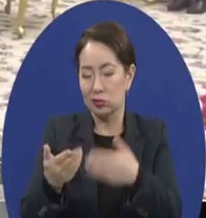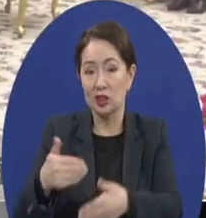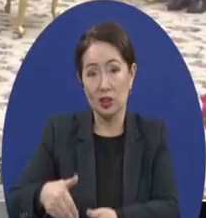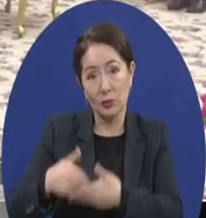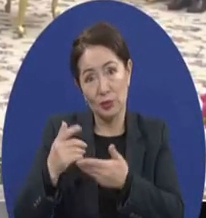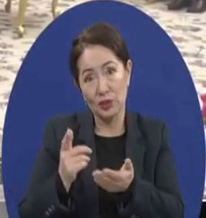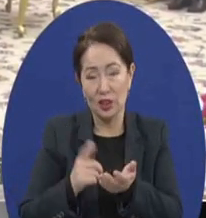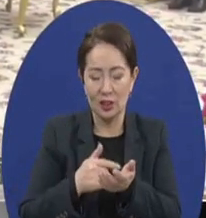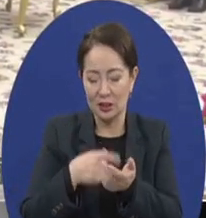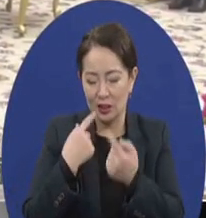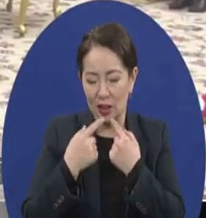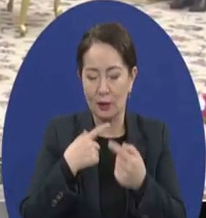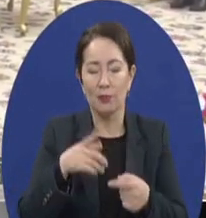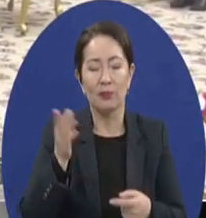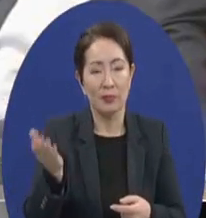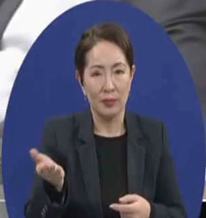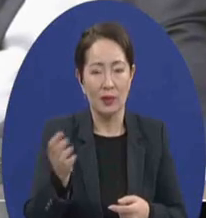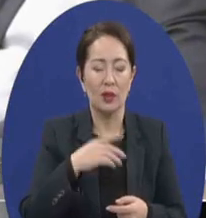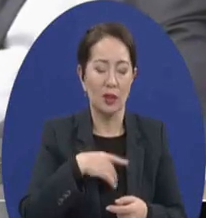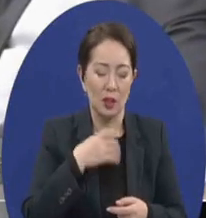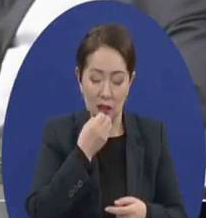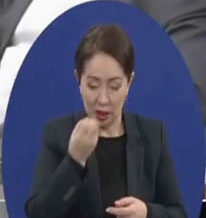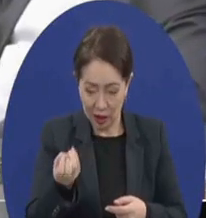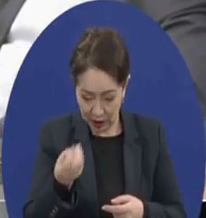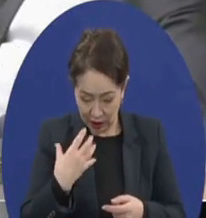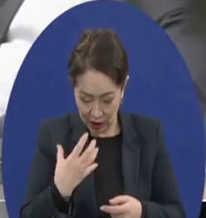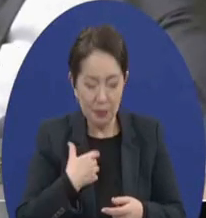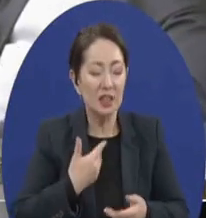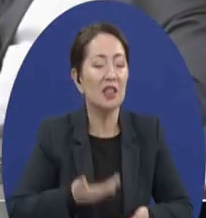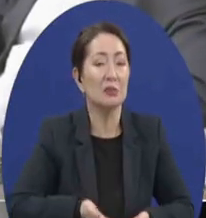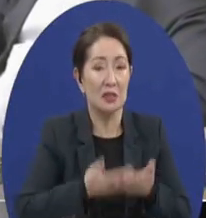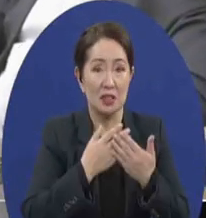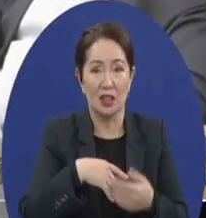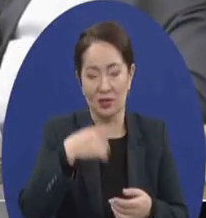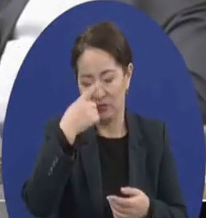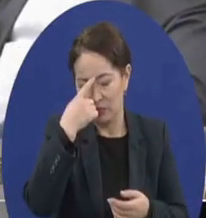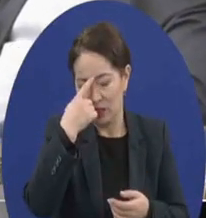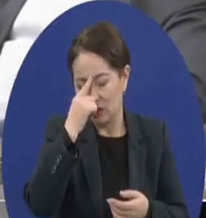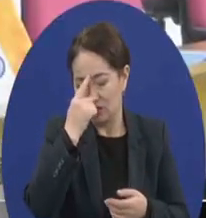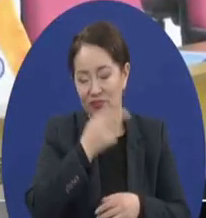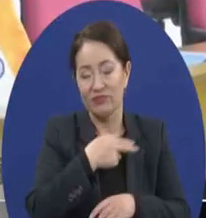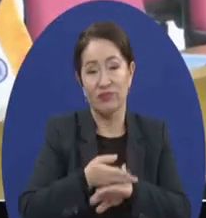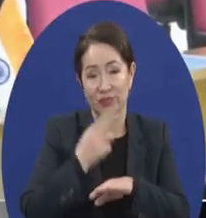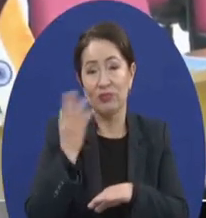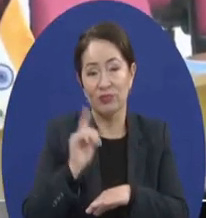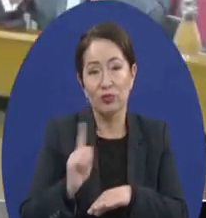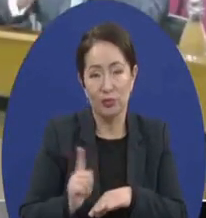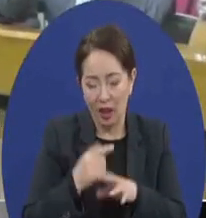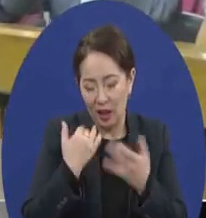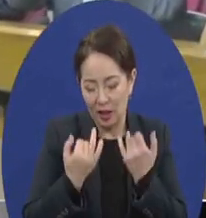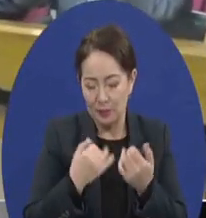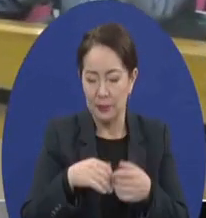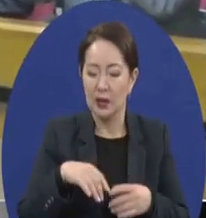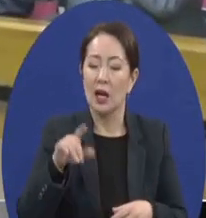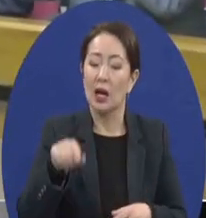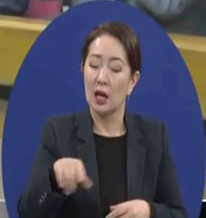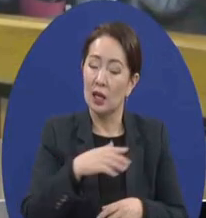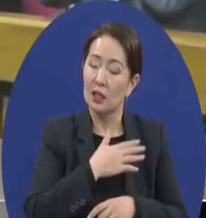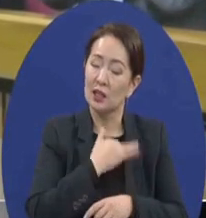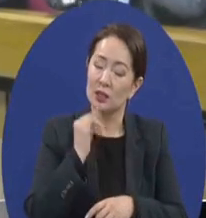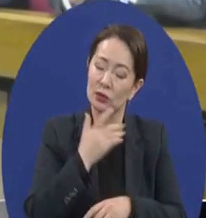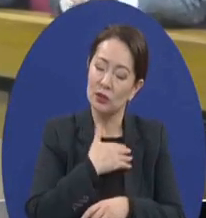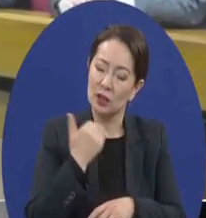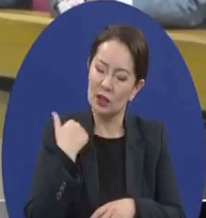хүссэнийг ноён Жай Шанкар дэмжиж байгаа гэдгийг илэрхийллээ. Улсын хурлын дарга мөн бүгд найрамдах энэтхэг улсын